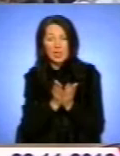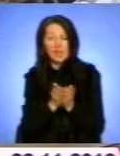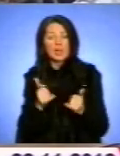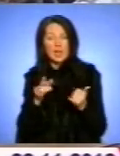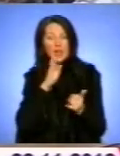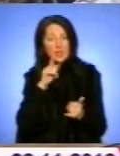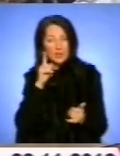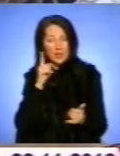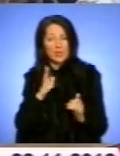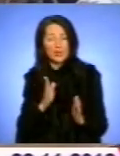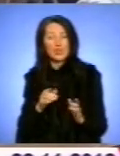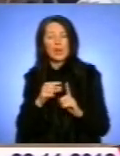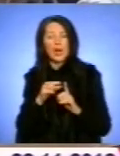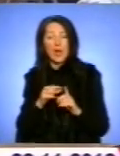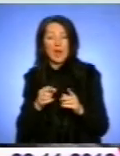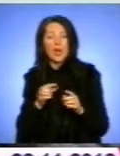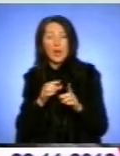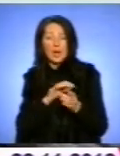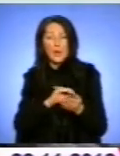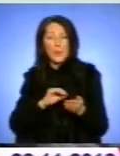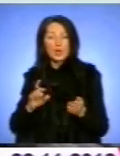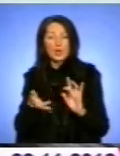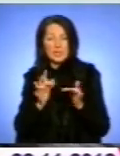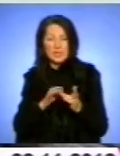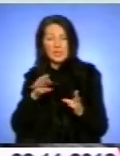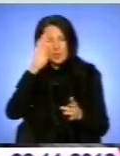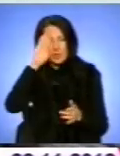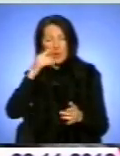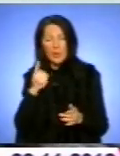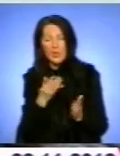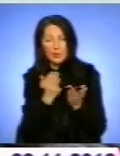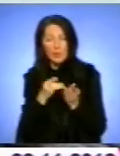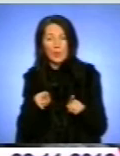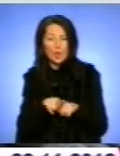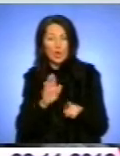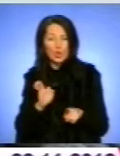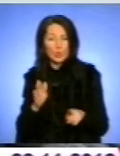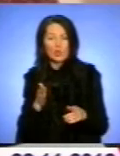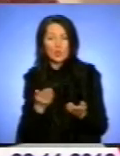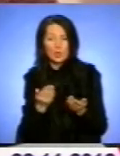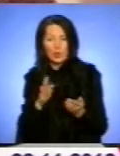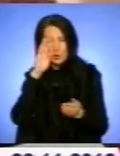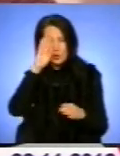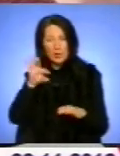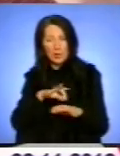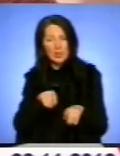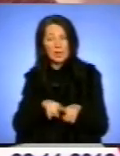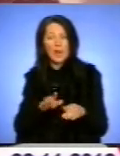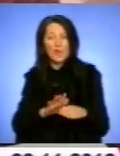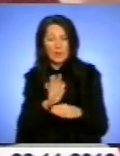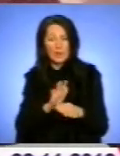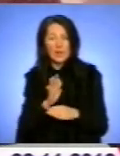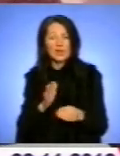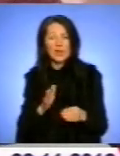сайтах пишуть переважно чоловіки. Першими читачами також були представники сильної статі – чоловік і видавець. 90%